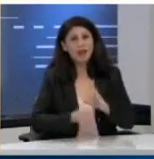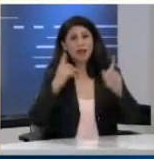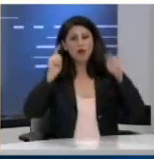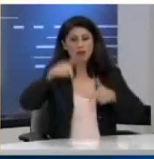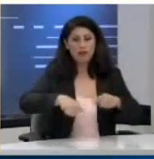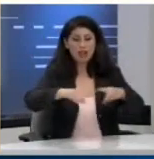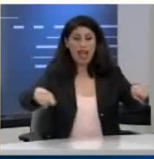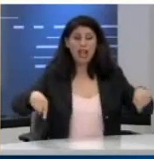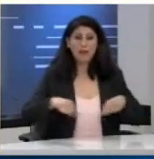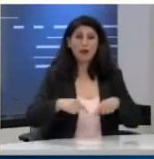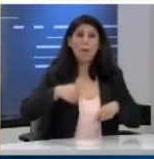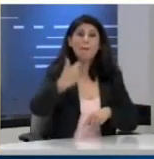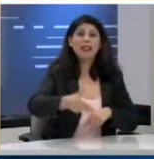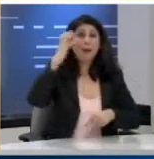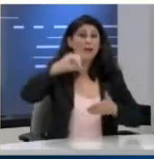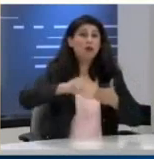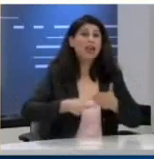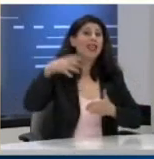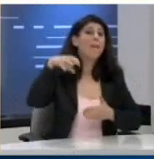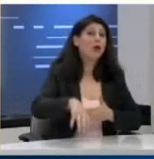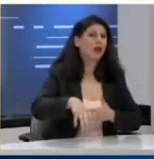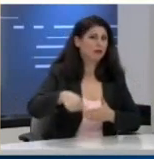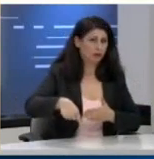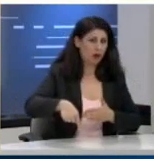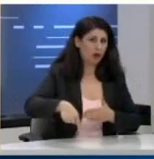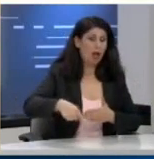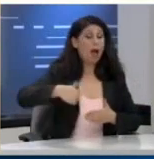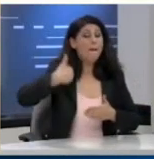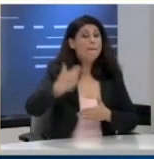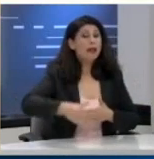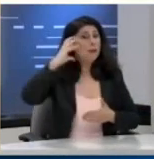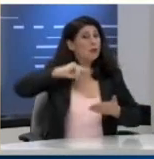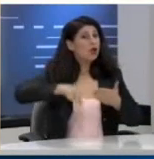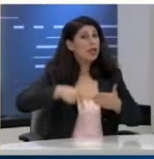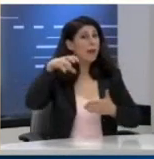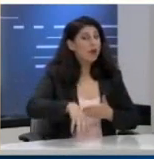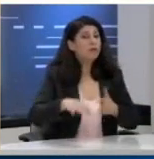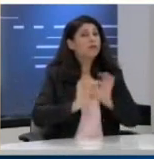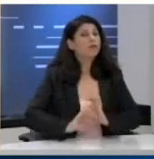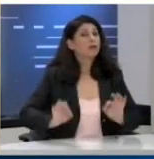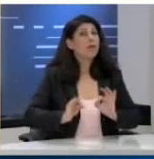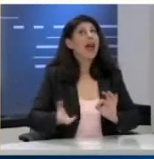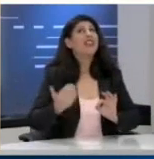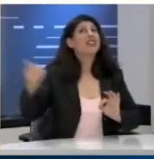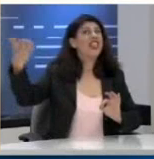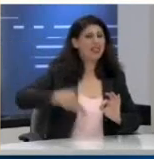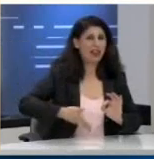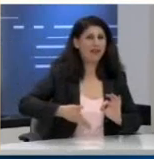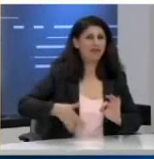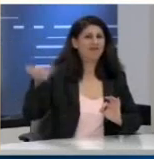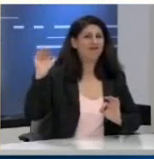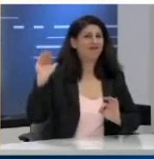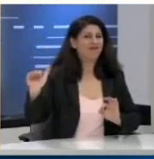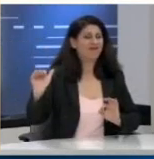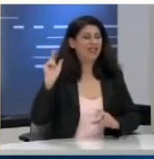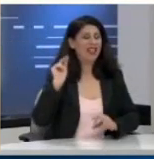αίθουσα, στη μεταμνημονιακή εποχή βεβαίως, στη μεταμνημονιακή εποχή που προέβλεψε ότι δεν θα έρθει ποτέ, θα κληθεί να ψηφίσει μέτρα τα